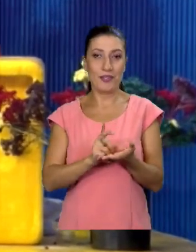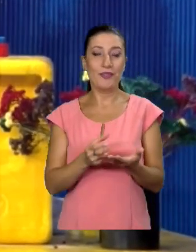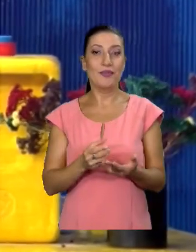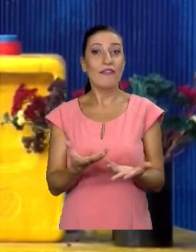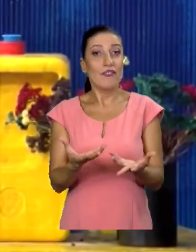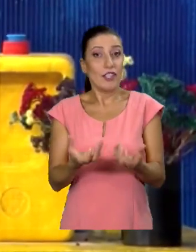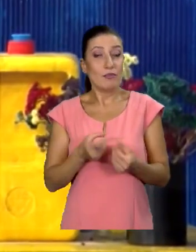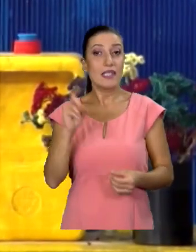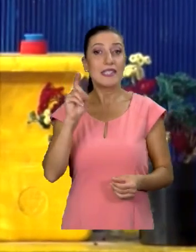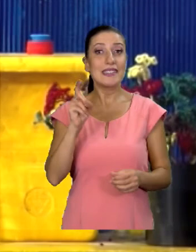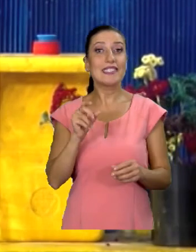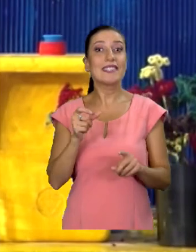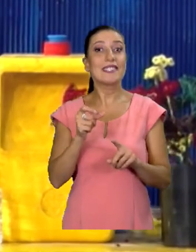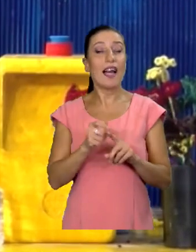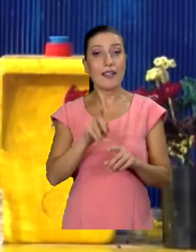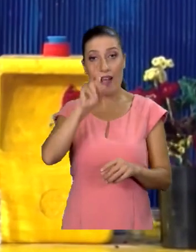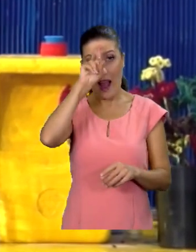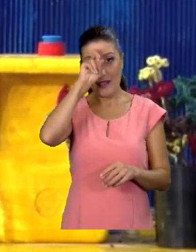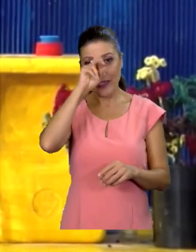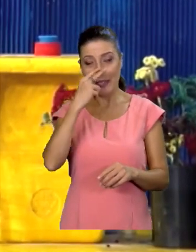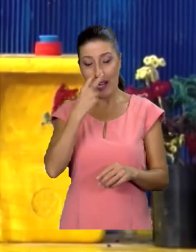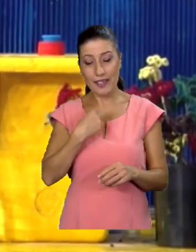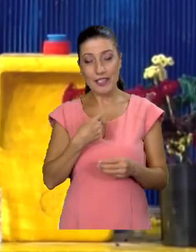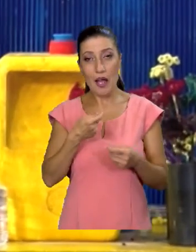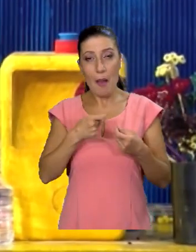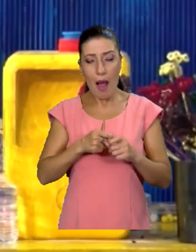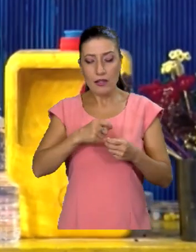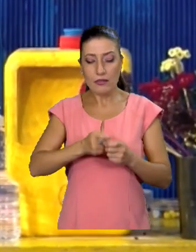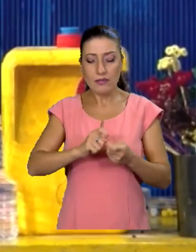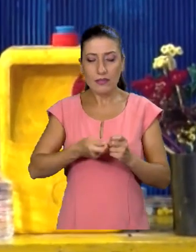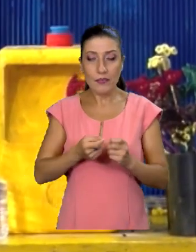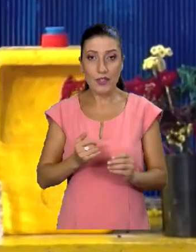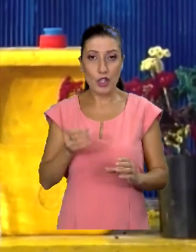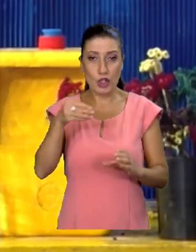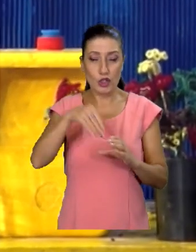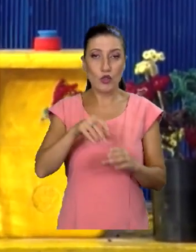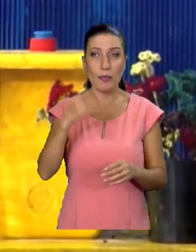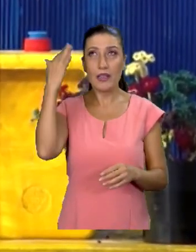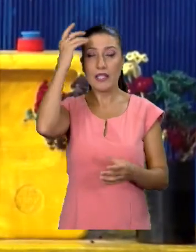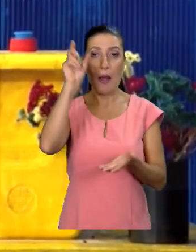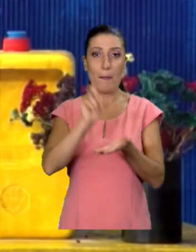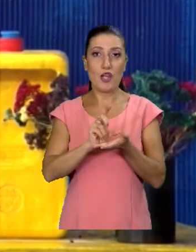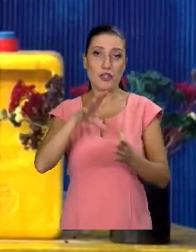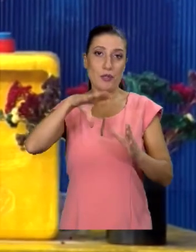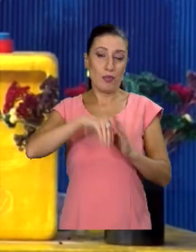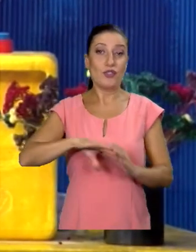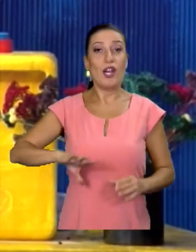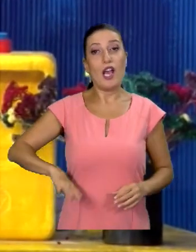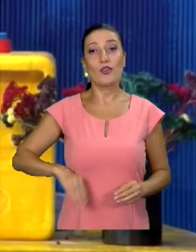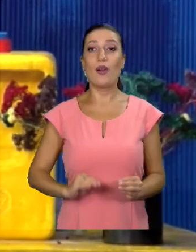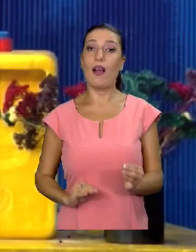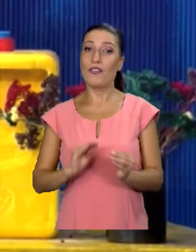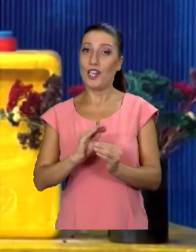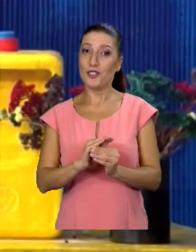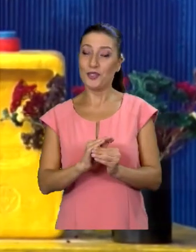ենք զտարի աստղիկը, այ Մանրացնում ենք, լցնում ենք տիեզերական բաժակի մեջ, հետո դրան